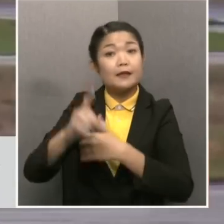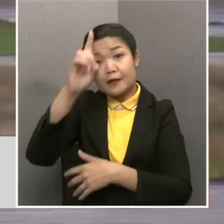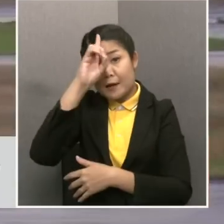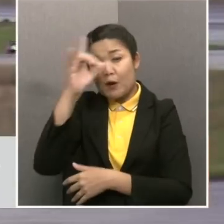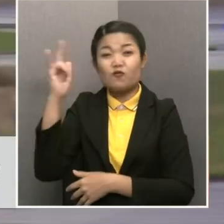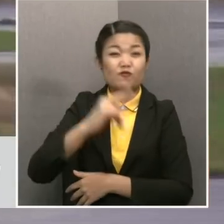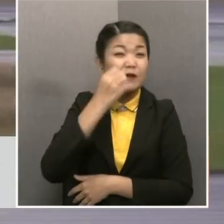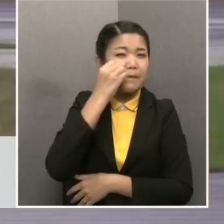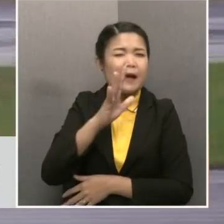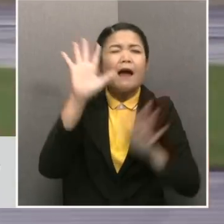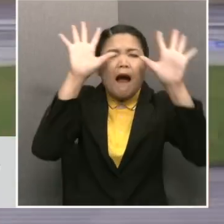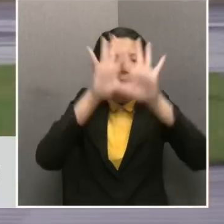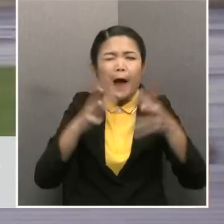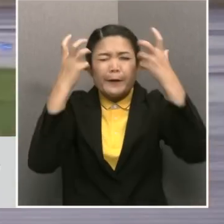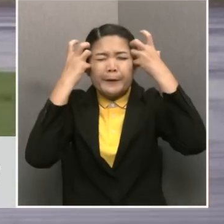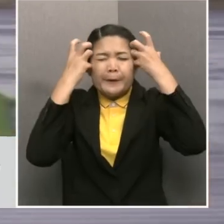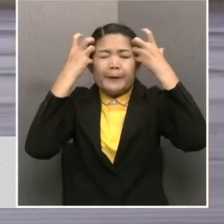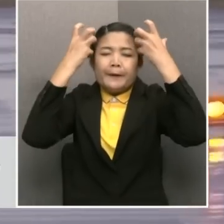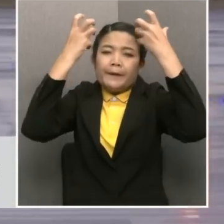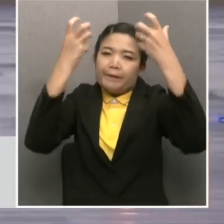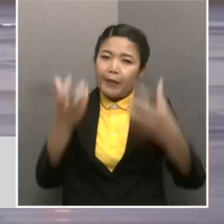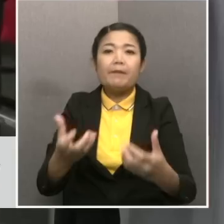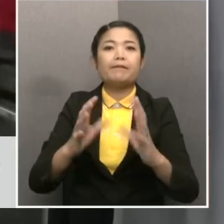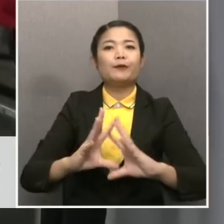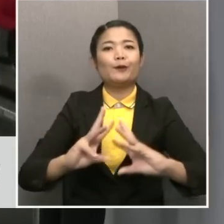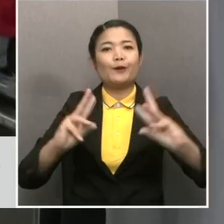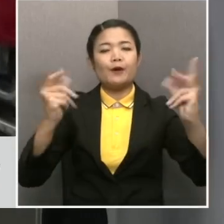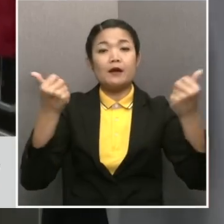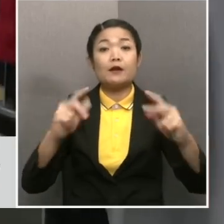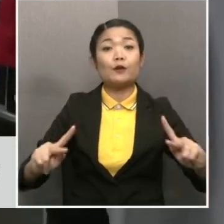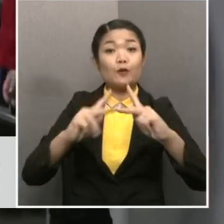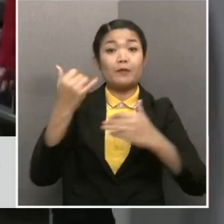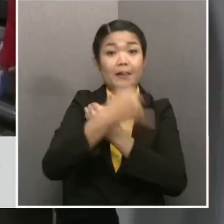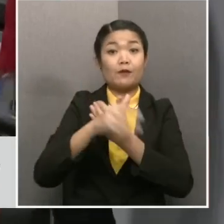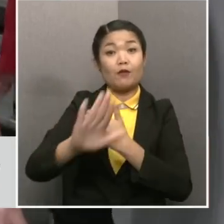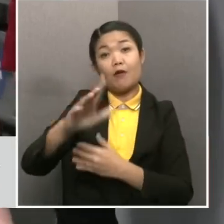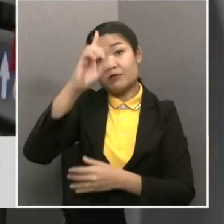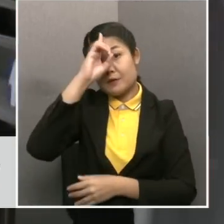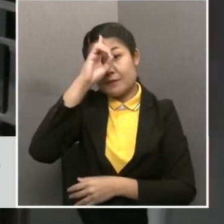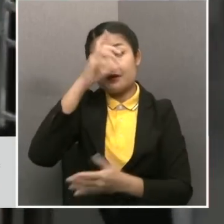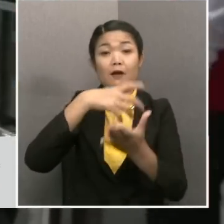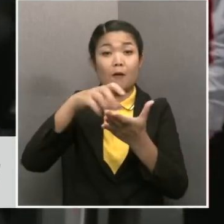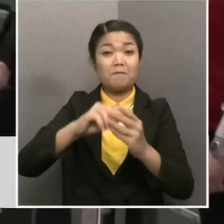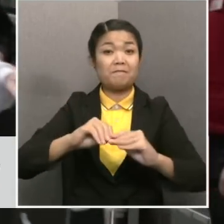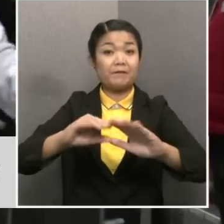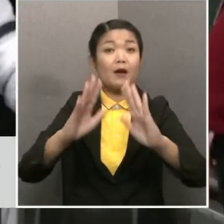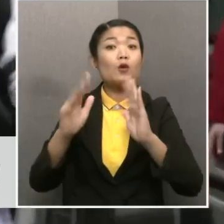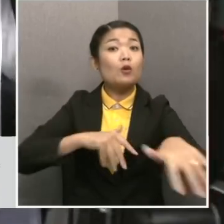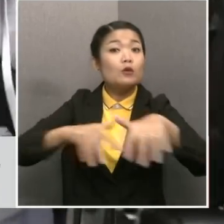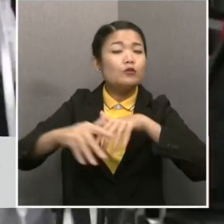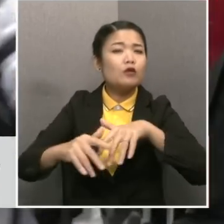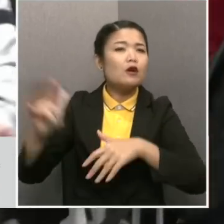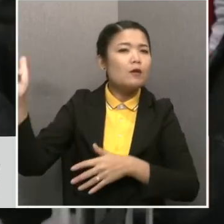อกว่าเหมือนยกภูเขาออกจากอกส่วนกระทรวงต่างประเทศเยอรมนีระบุค่ะว่าเมื่อวานนี้ได้อพยพออกมาทั้งหม